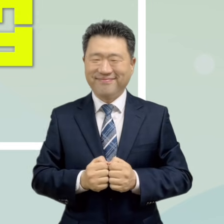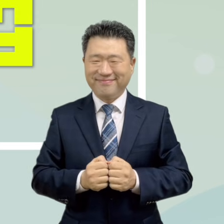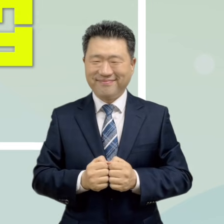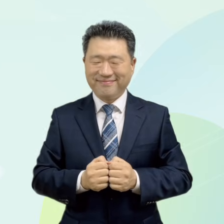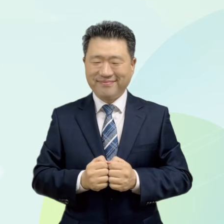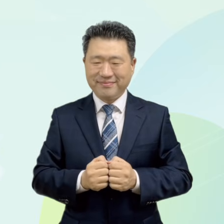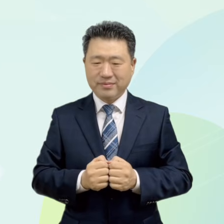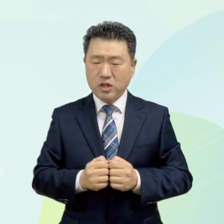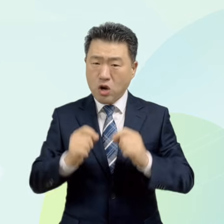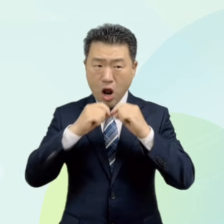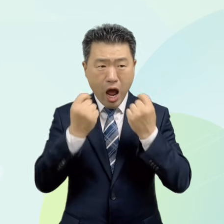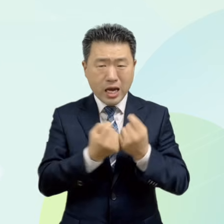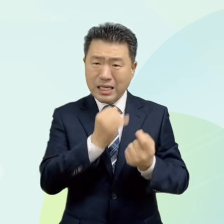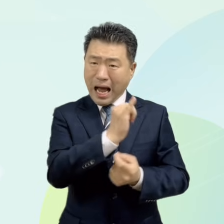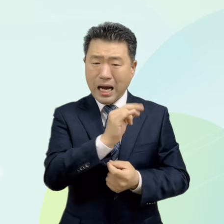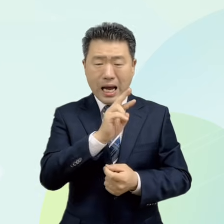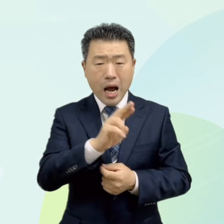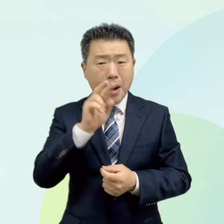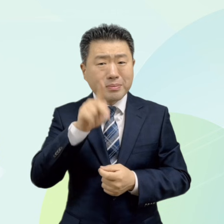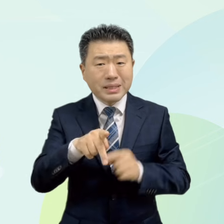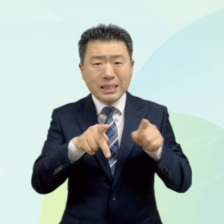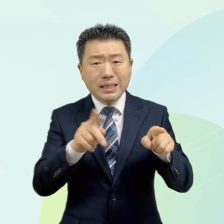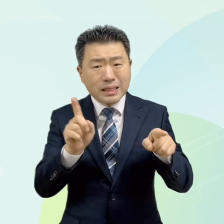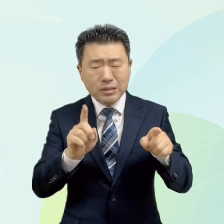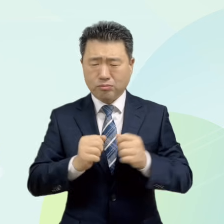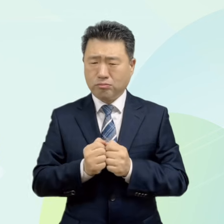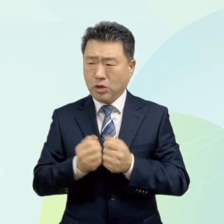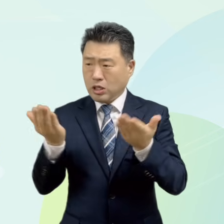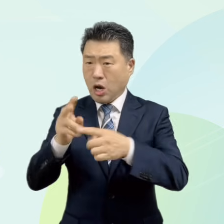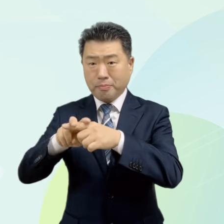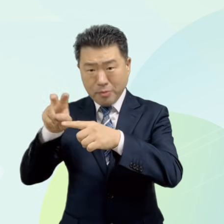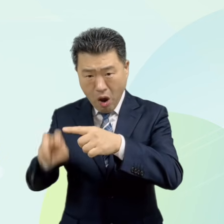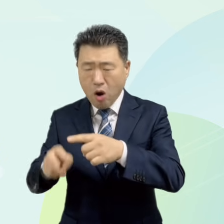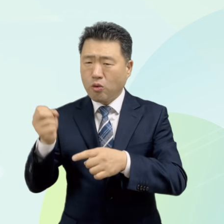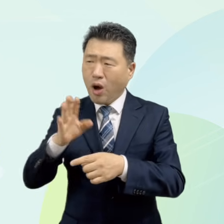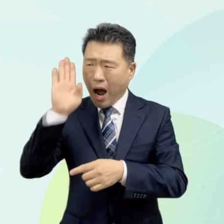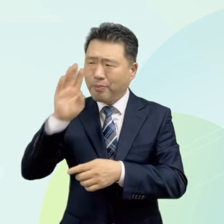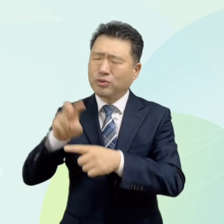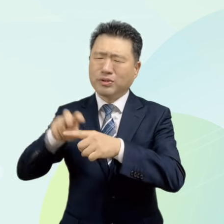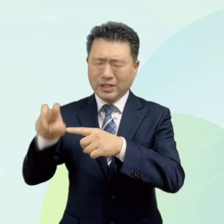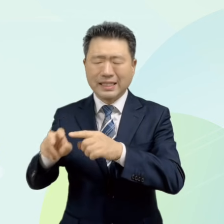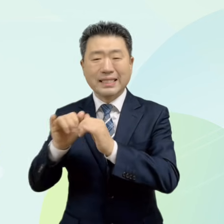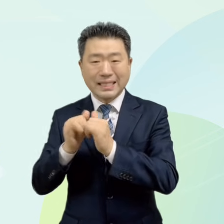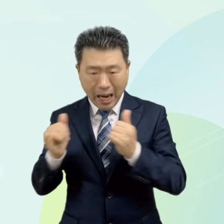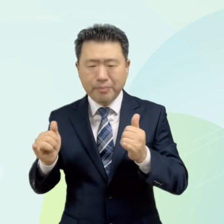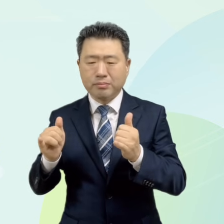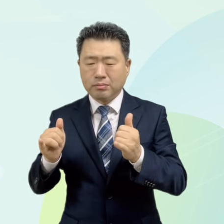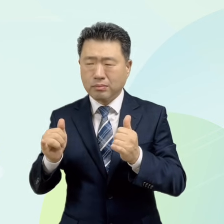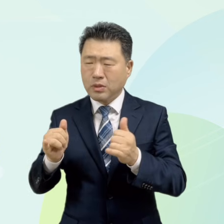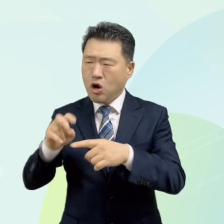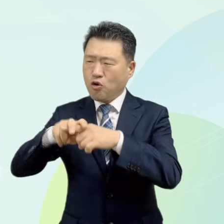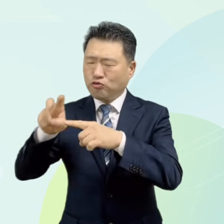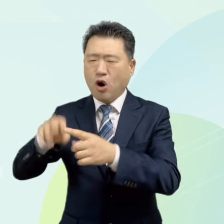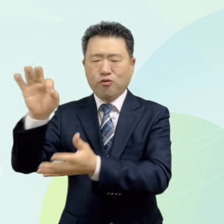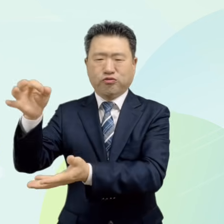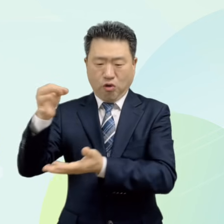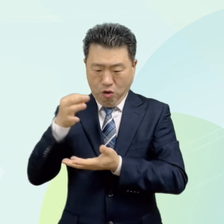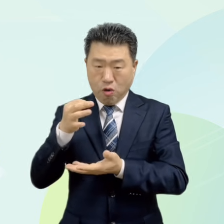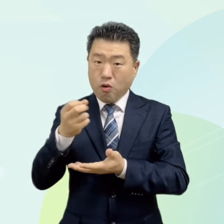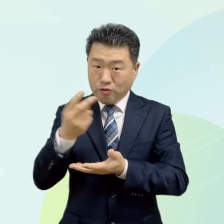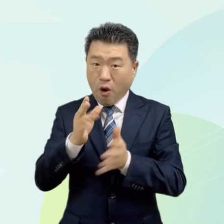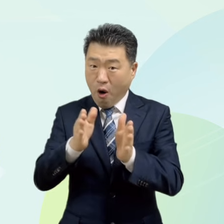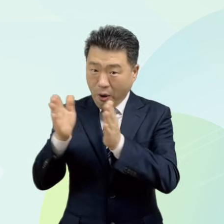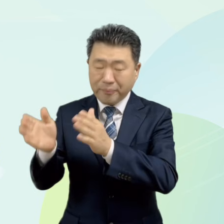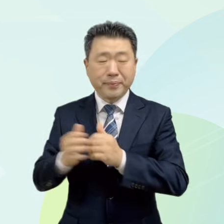알려드릴게요. 개인 IRP란 퇴직자 또는 퇴직 예정자가 퇴직금을 수령하거나 소득이